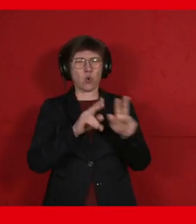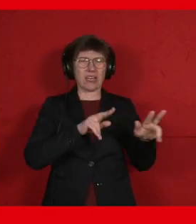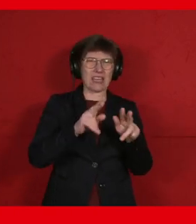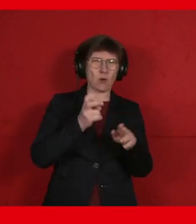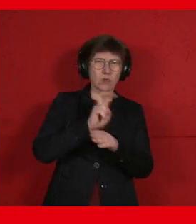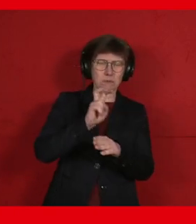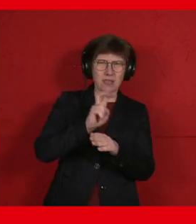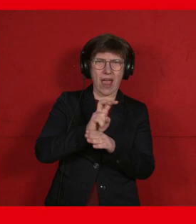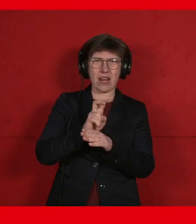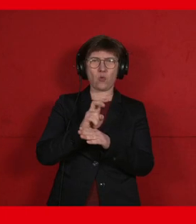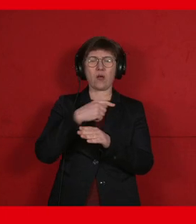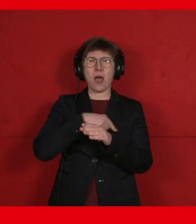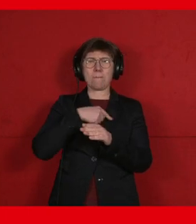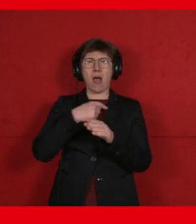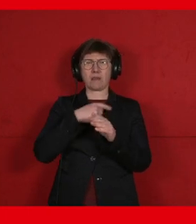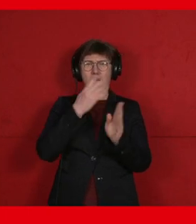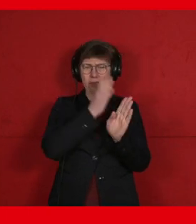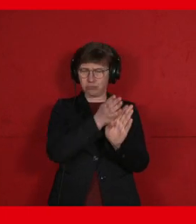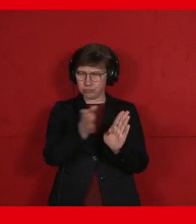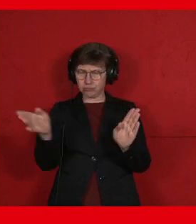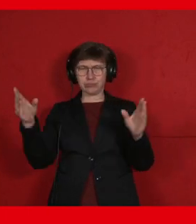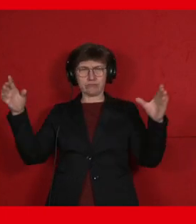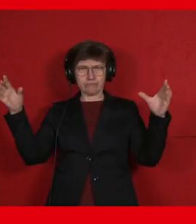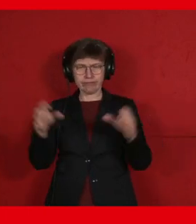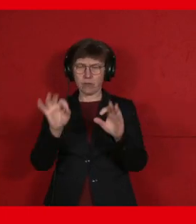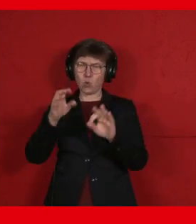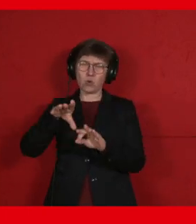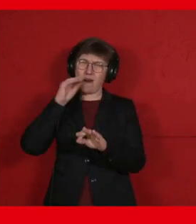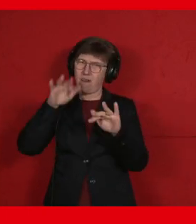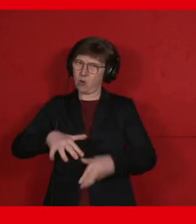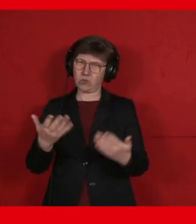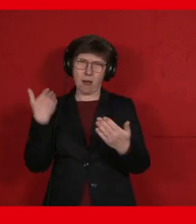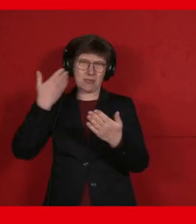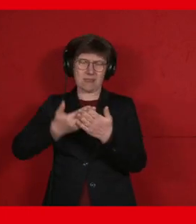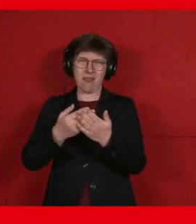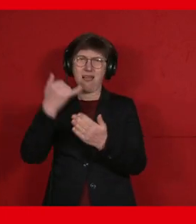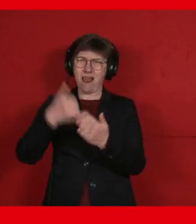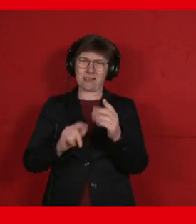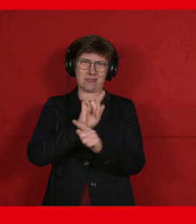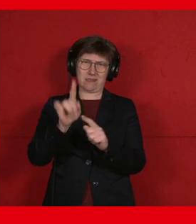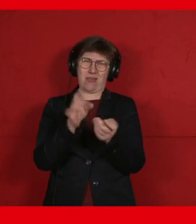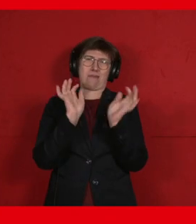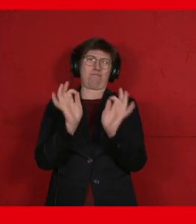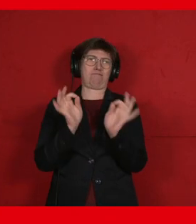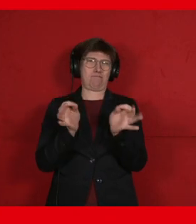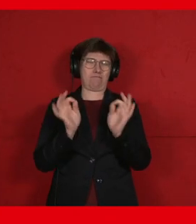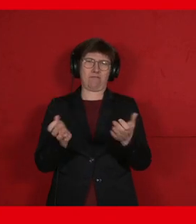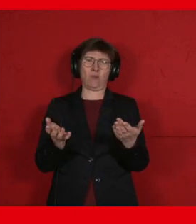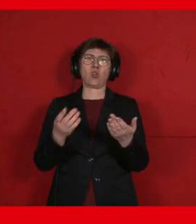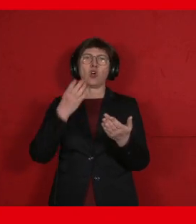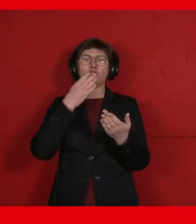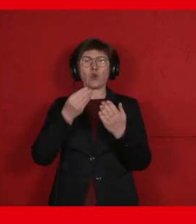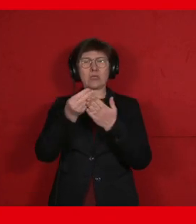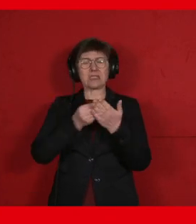Regierungsbeteiligung und Partei zu legen, ist eine hervorragende Erfahrung, dieser letzten Zeit und ein sehr